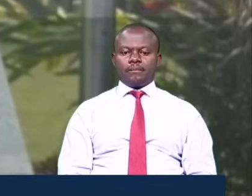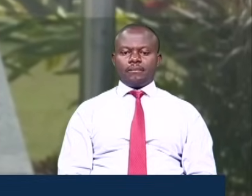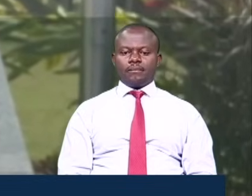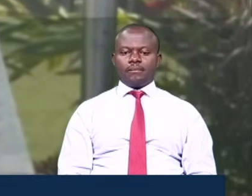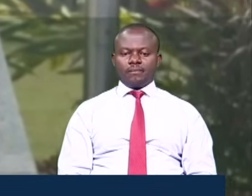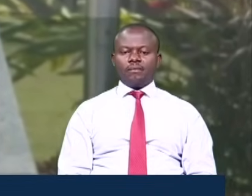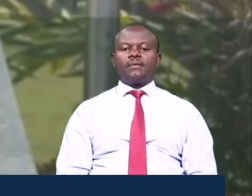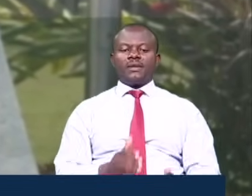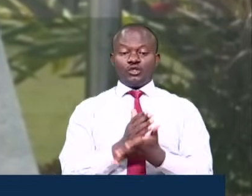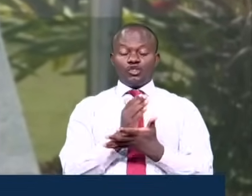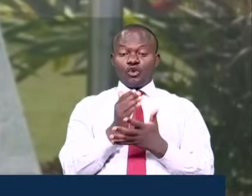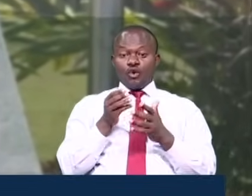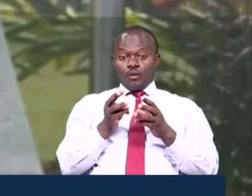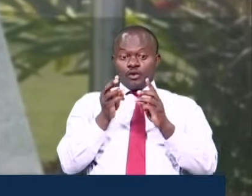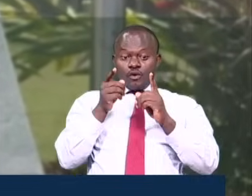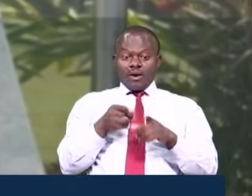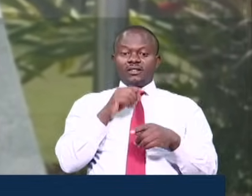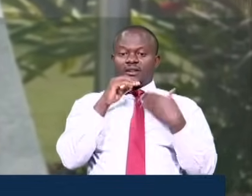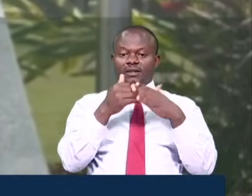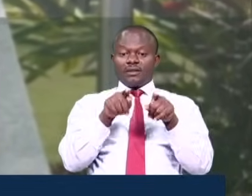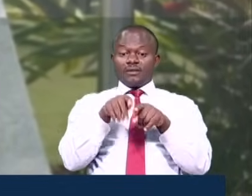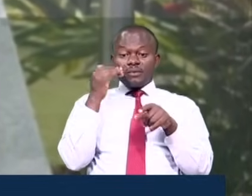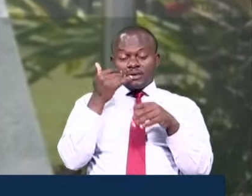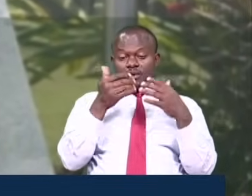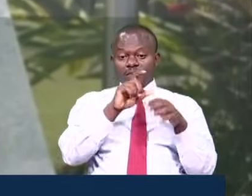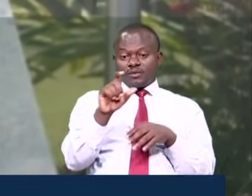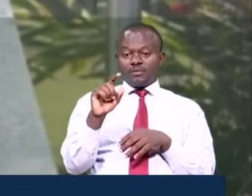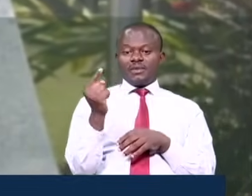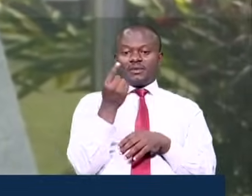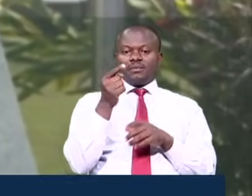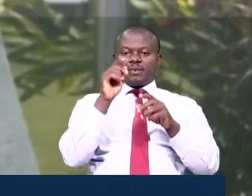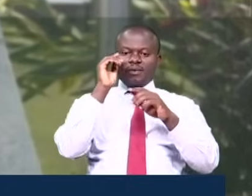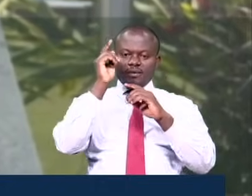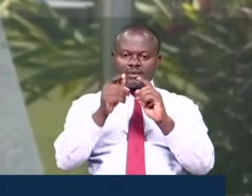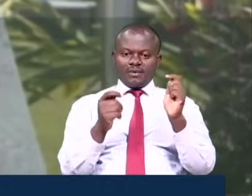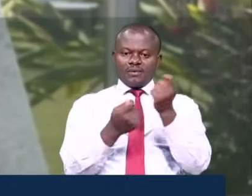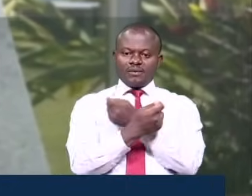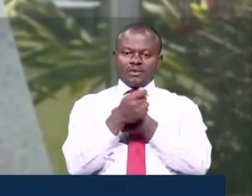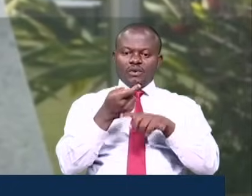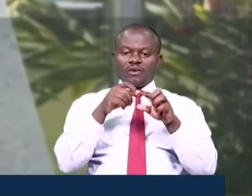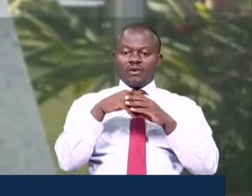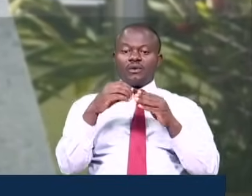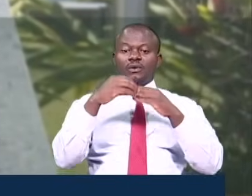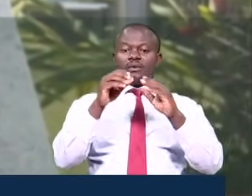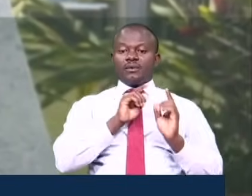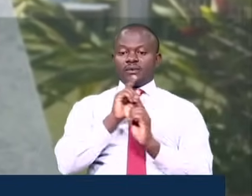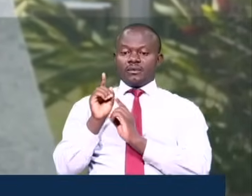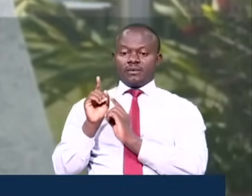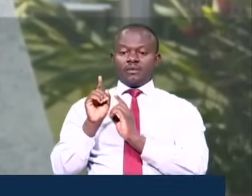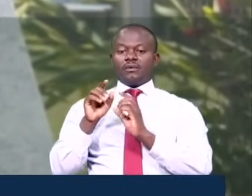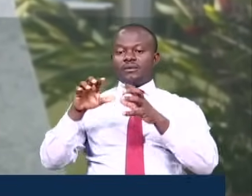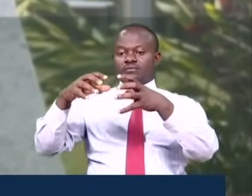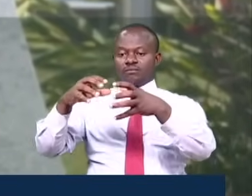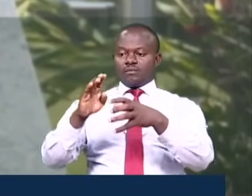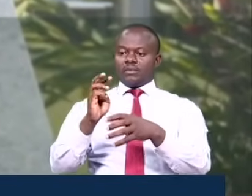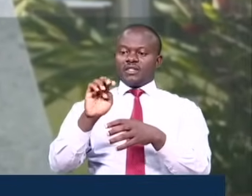uhaje ntabwo ari kuhava ntabwo bishoboka niyo hamara icyumweru kimwe ugende urundi muntu wahindutse ushobora kuva hanga ukajya kuyobora ingabo ku rwego rwa brigade